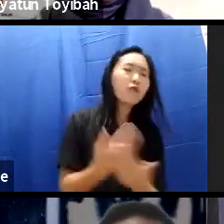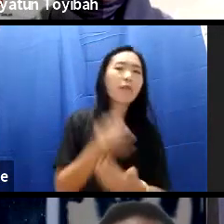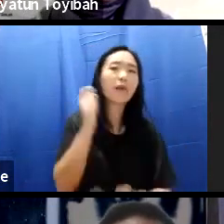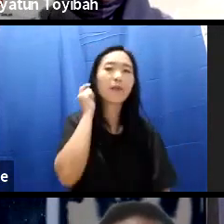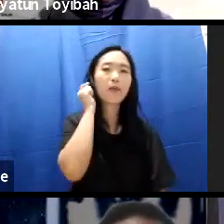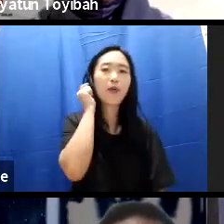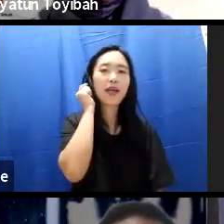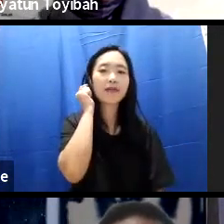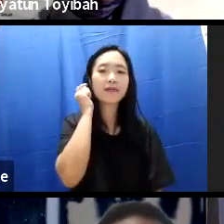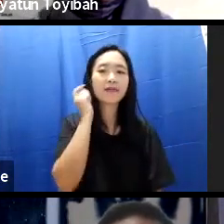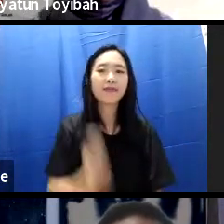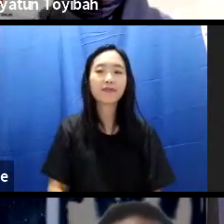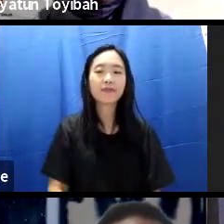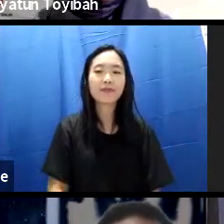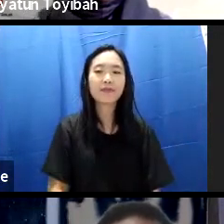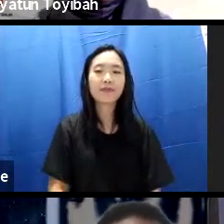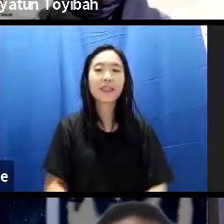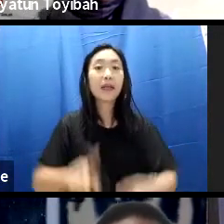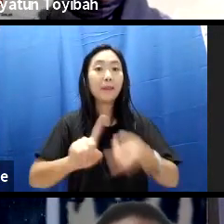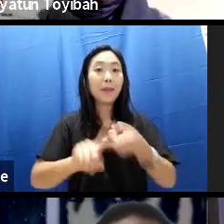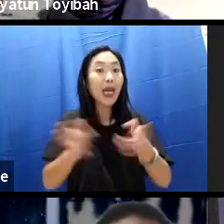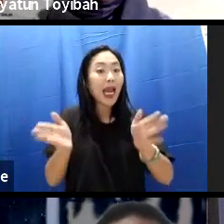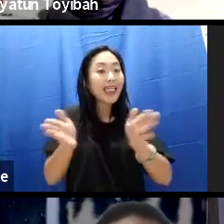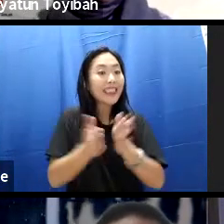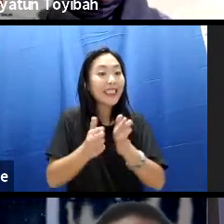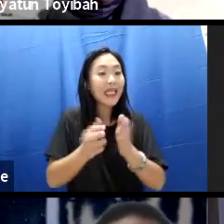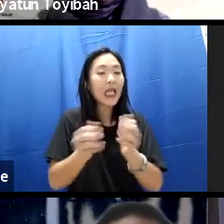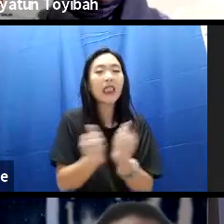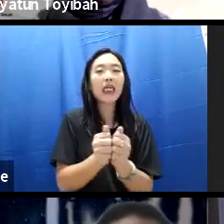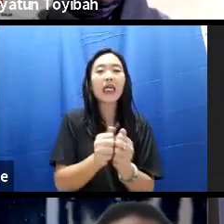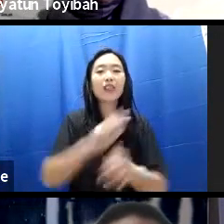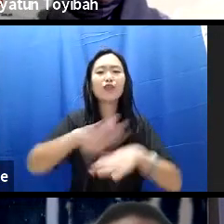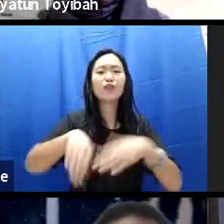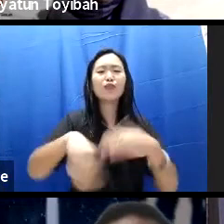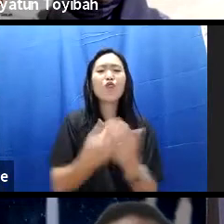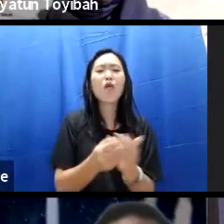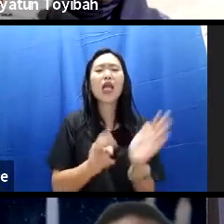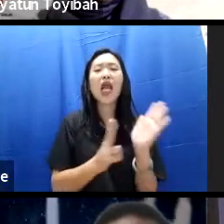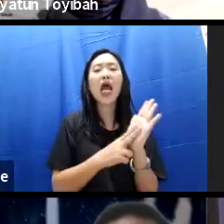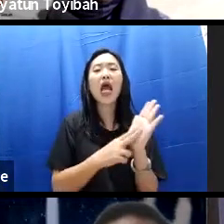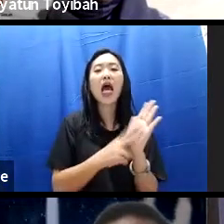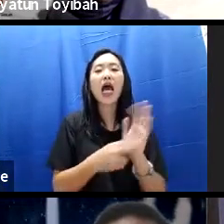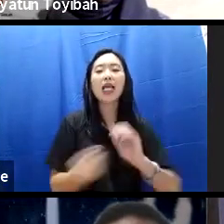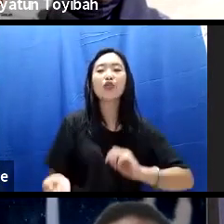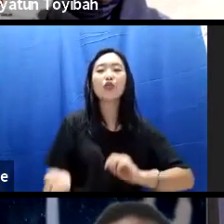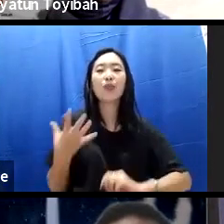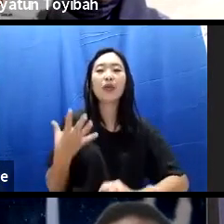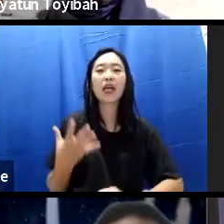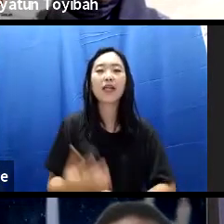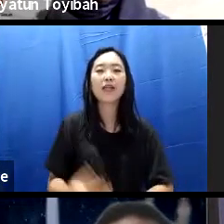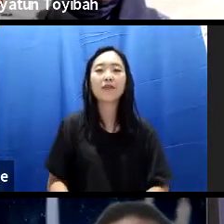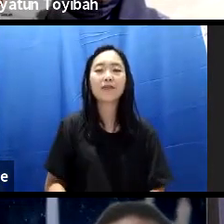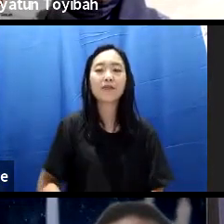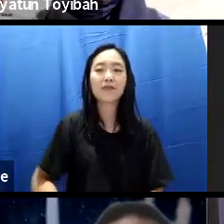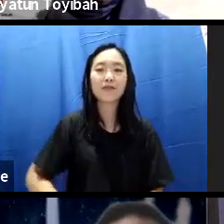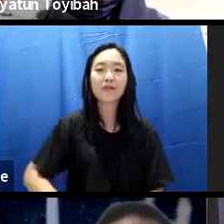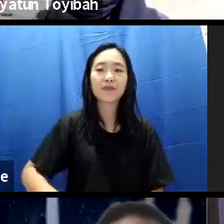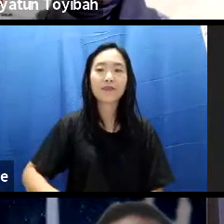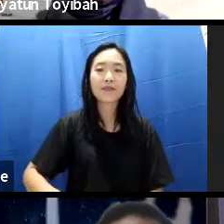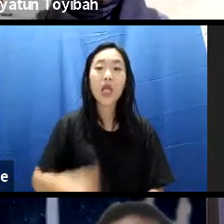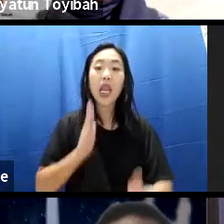Nah, itu tadi perkenalan singkat kita, teman-teman, dengan narasumber Talk Show pagi ini. Dan kita akan langsung saja masuk